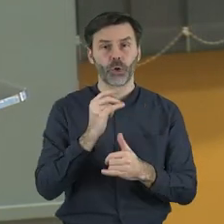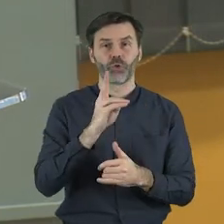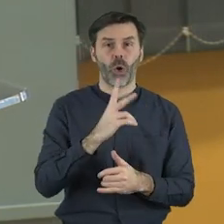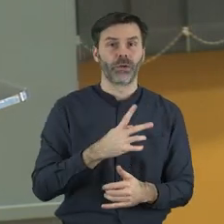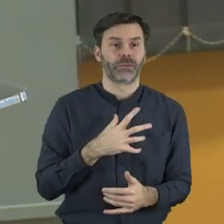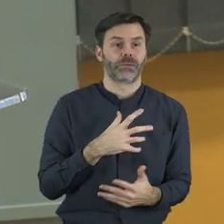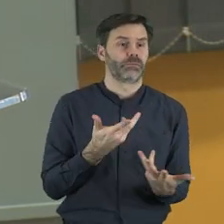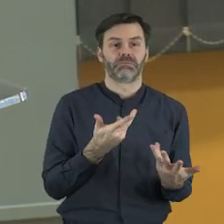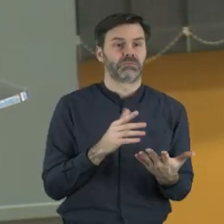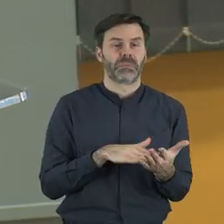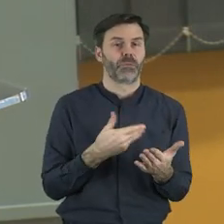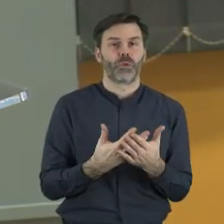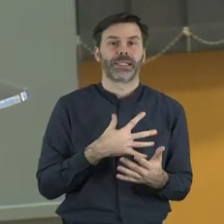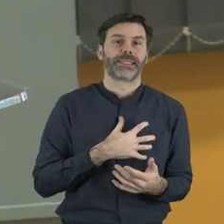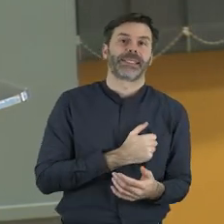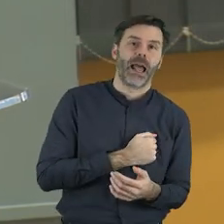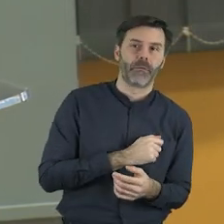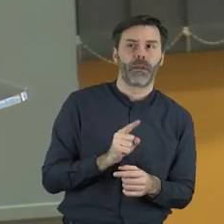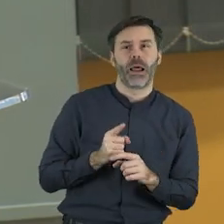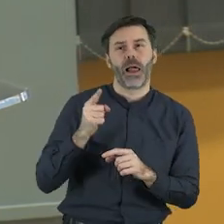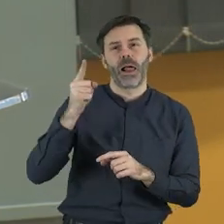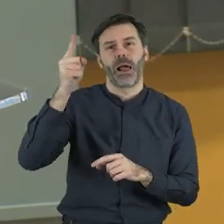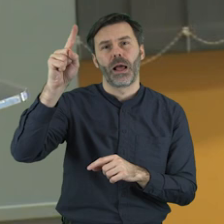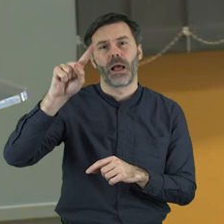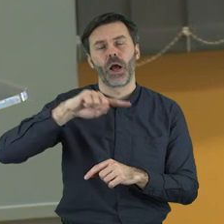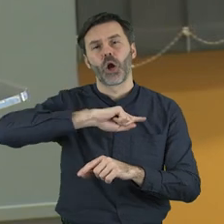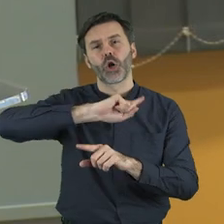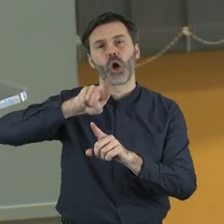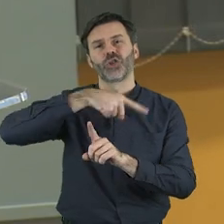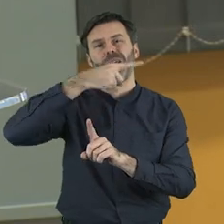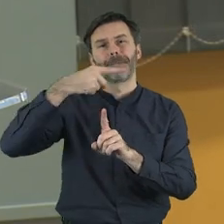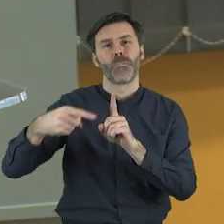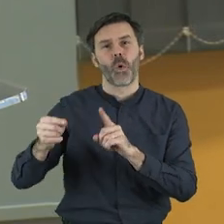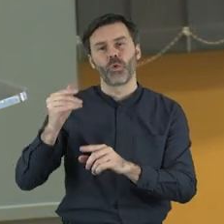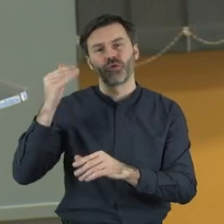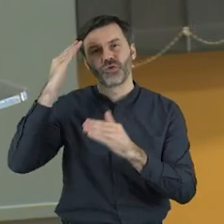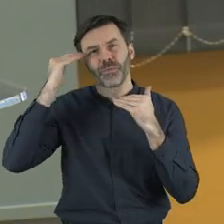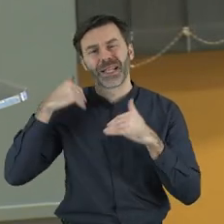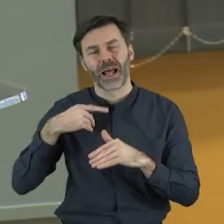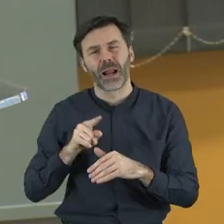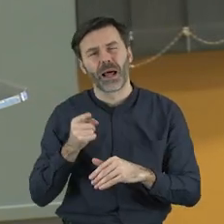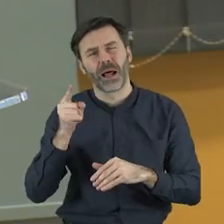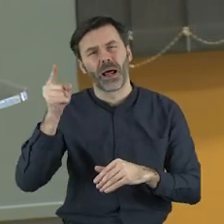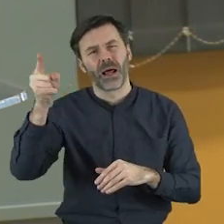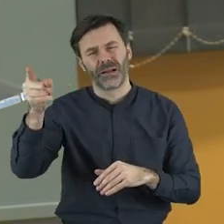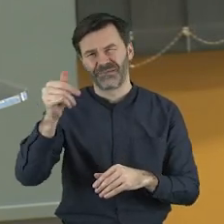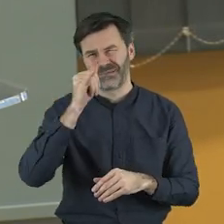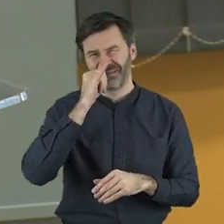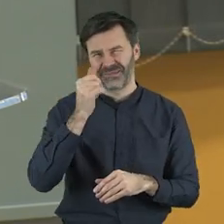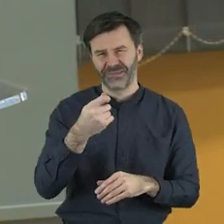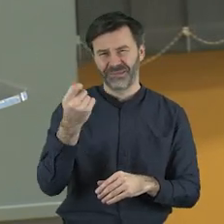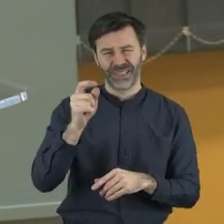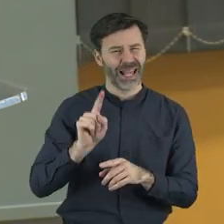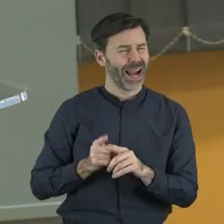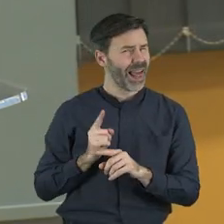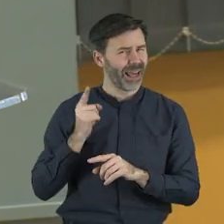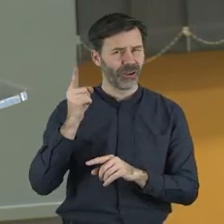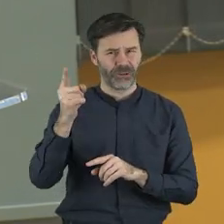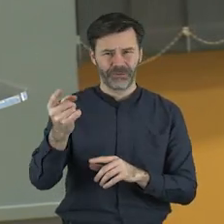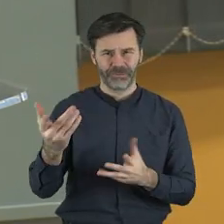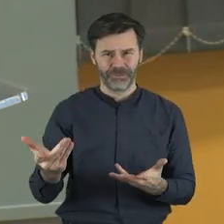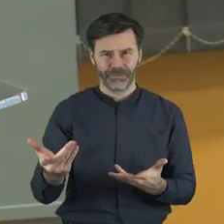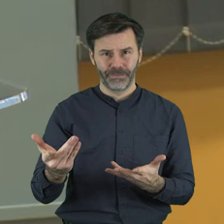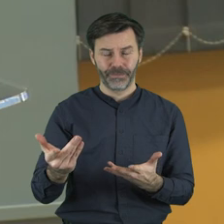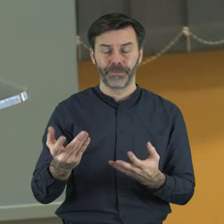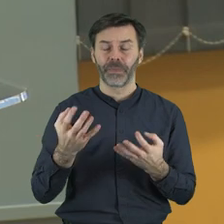jest nieakceptowalne, zwłaszcza, że dzisiaj istnieją rozwiązania, które nie doprowadzają do takiej sytuacji. To ważna sprawa, warto o niej mówić, warto